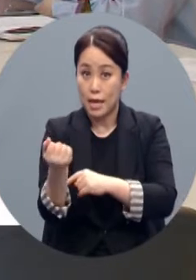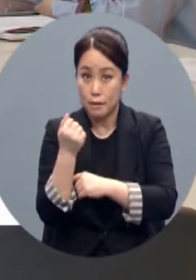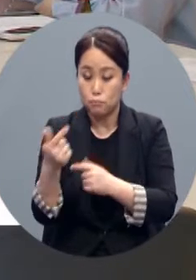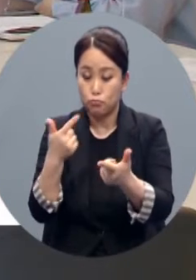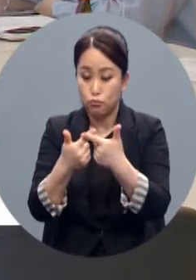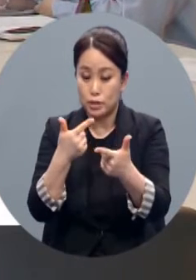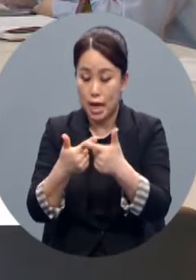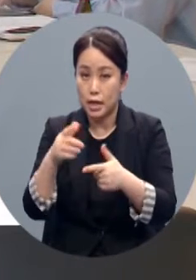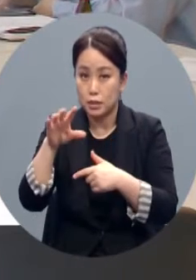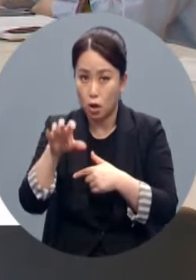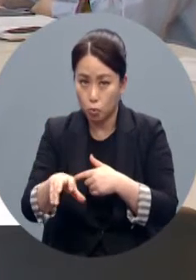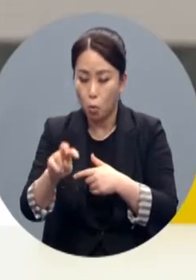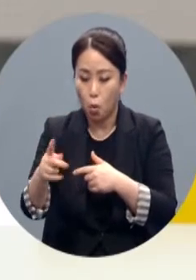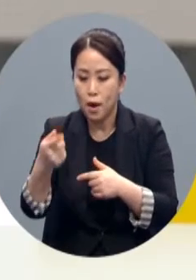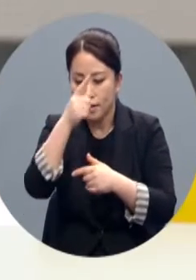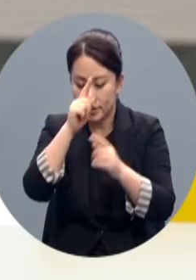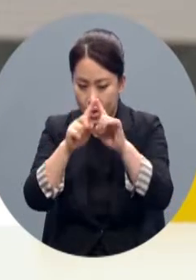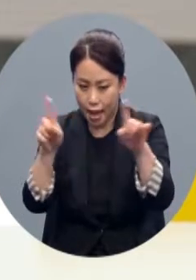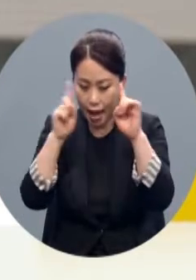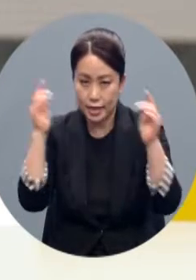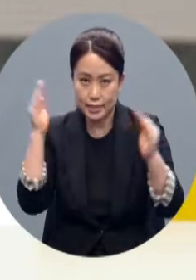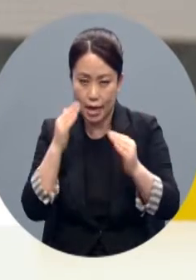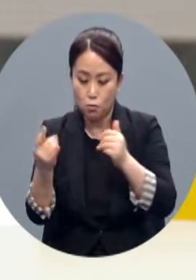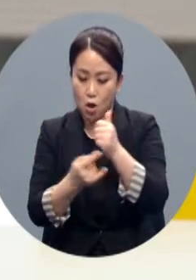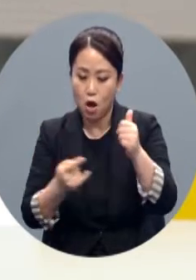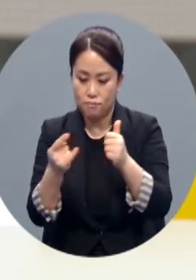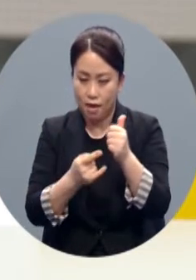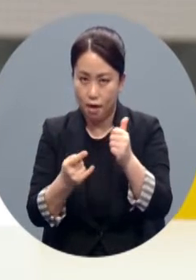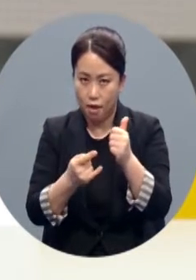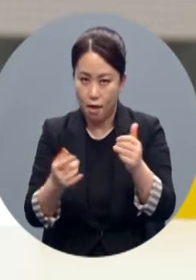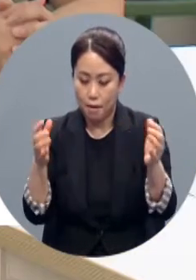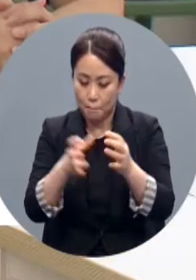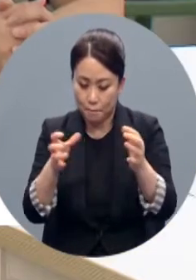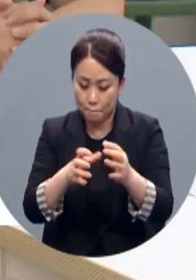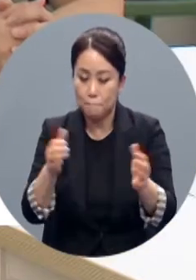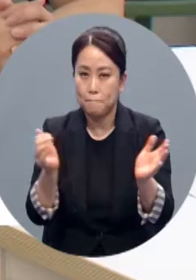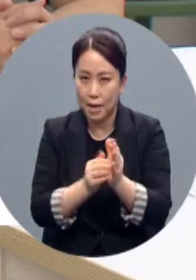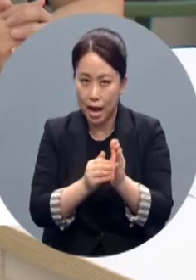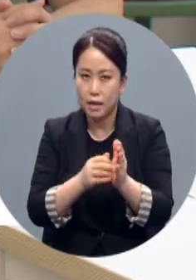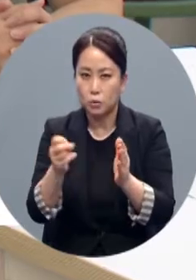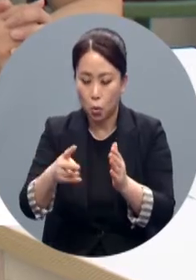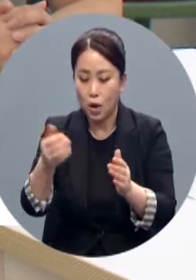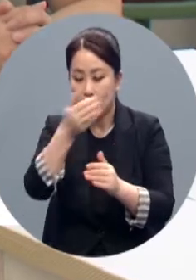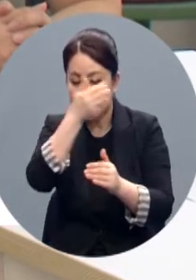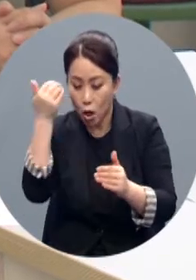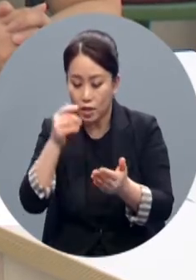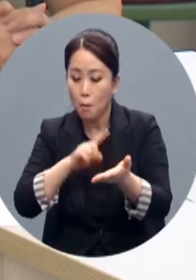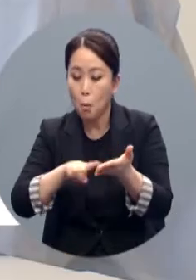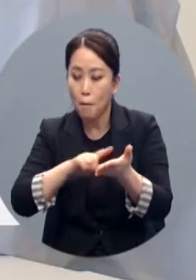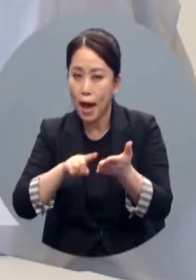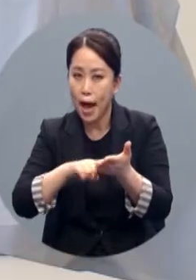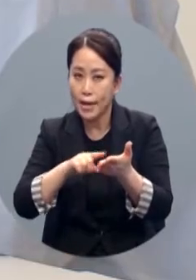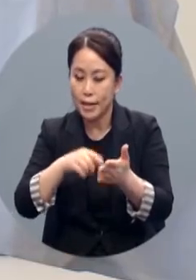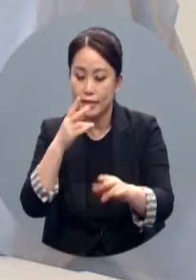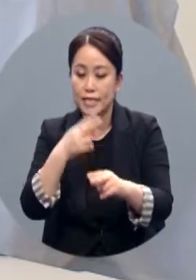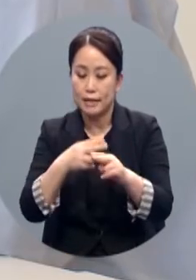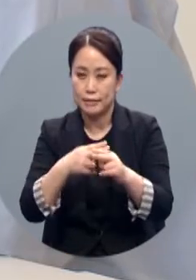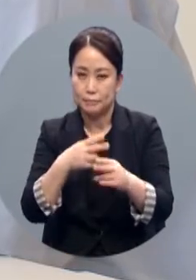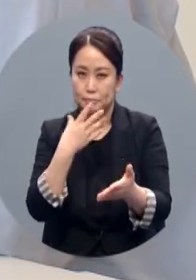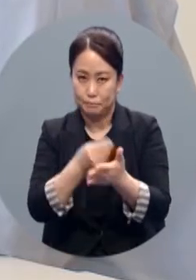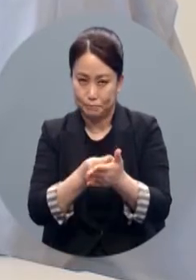부산시당도 대학생위원회를 가동하고 청년 모바일 정당을 출범하며 청년층과의 접점을 넓히고